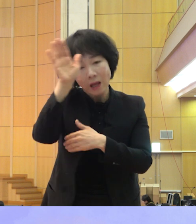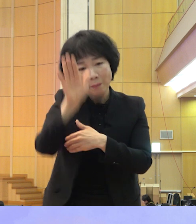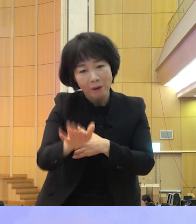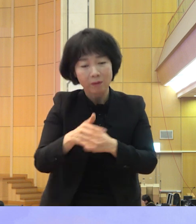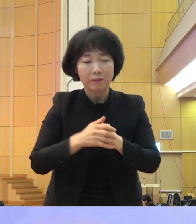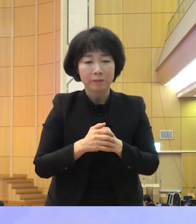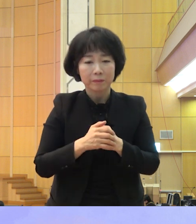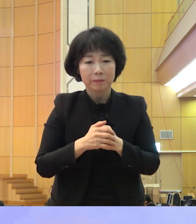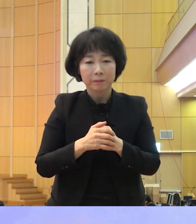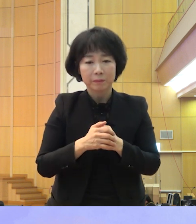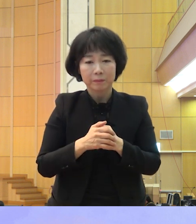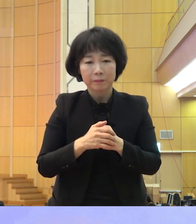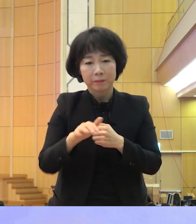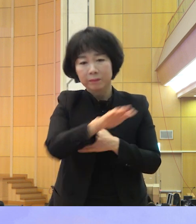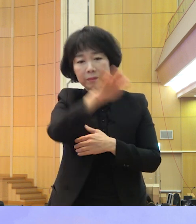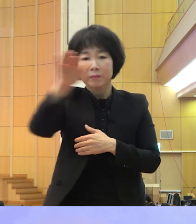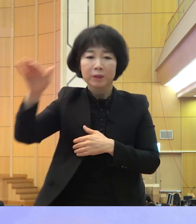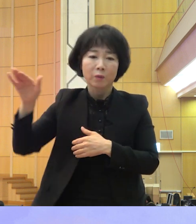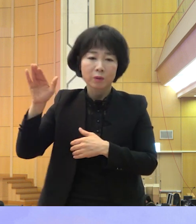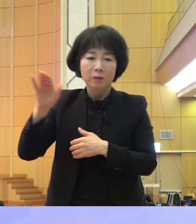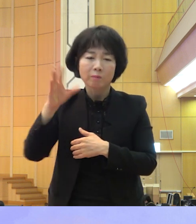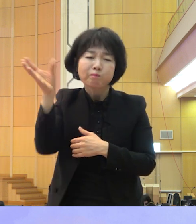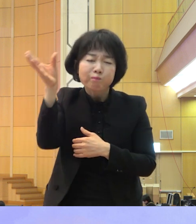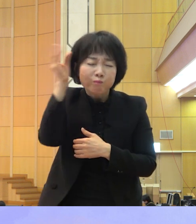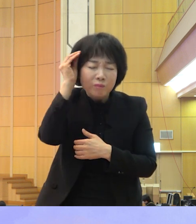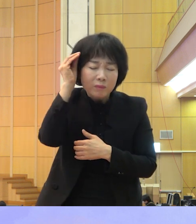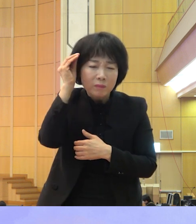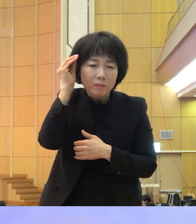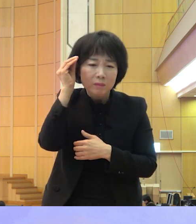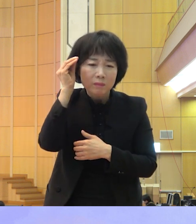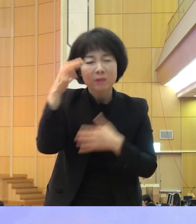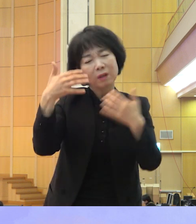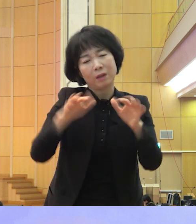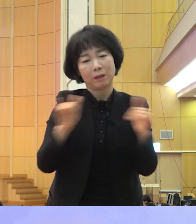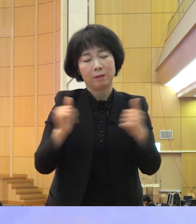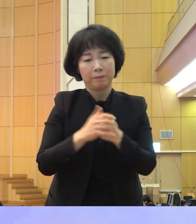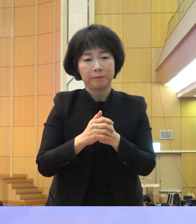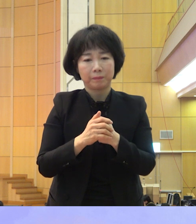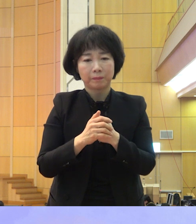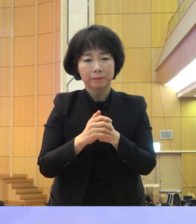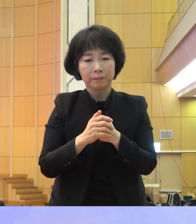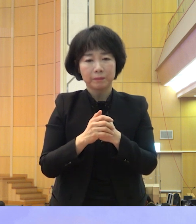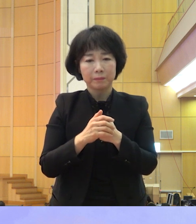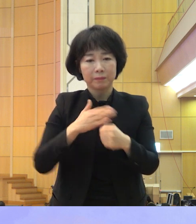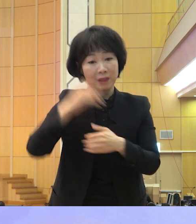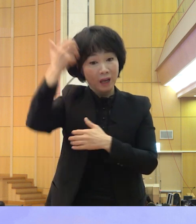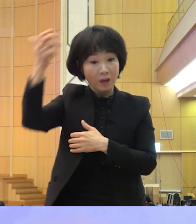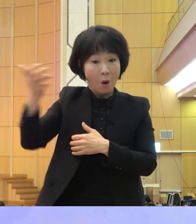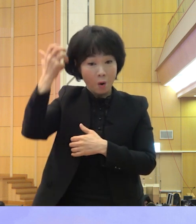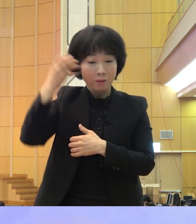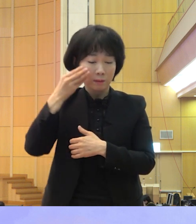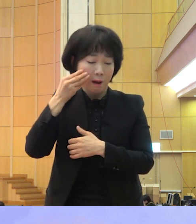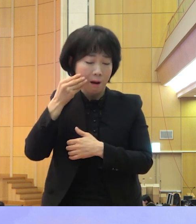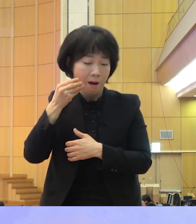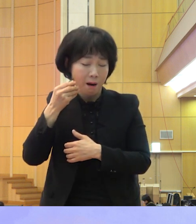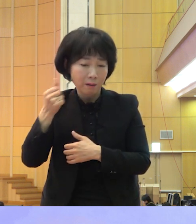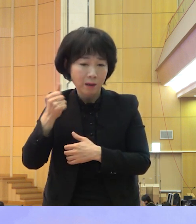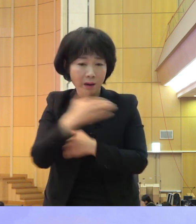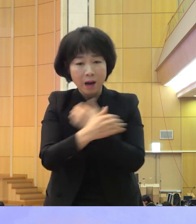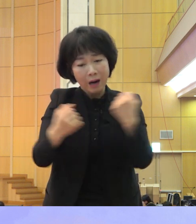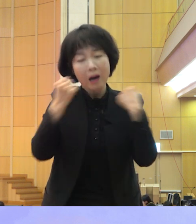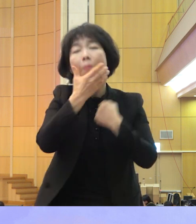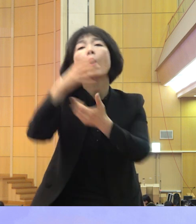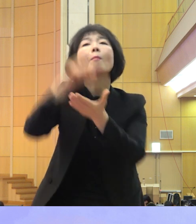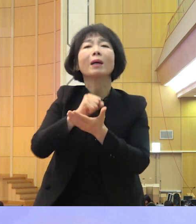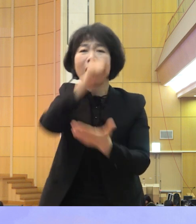했다면 그야말로 우리는 무지하기 짝이 없습니다. 그렇게 되면 내 영혼이 잘되고 범사절 강건한 복을